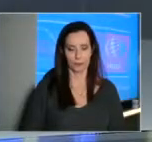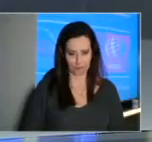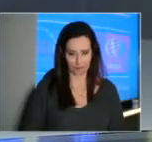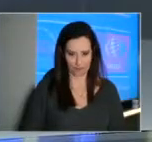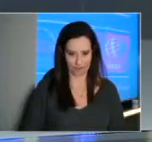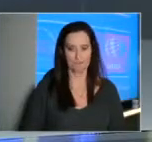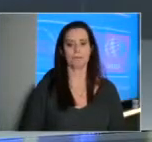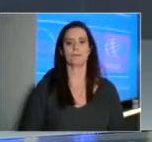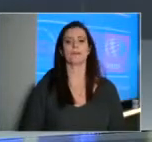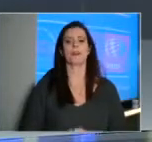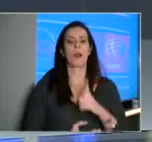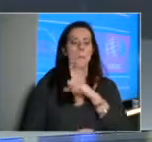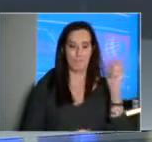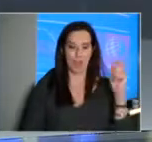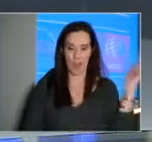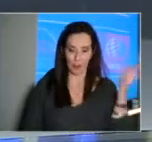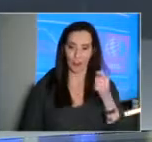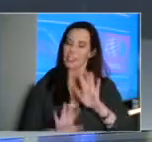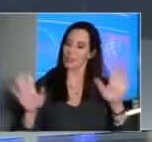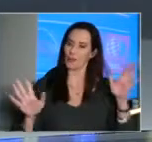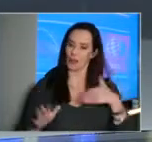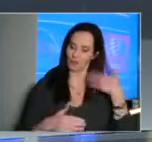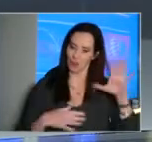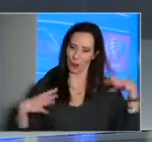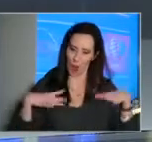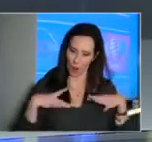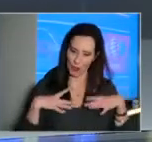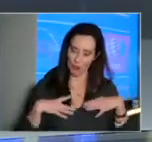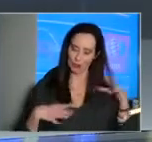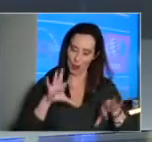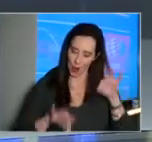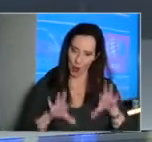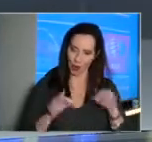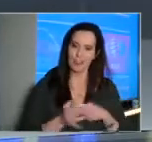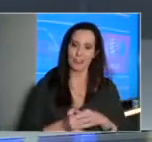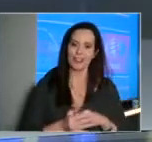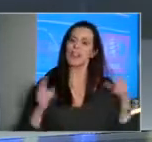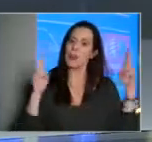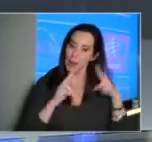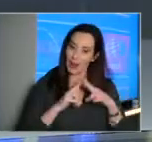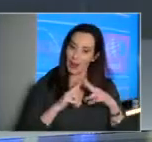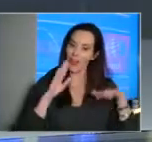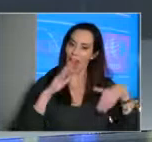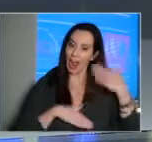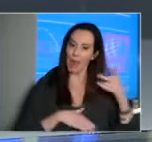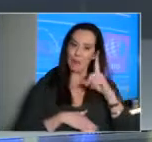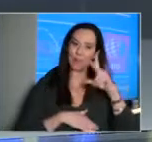ציון 100 לרוג'ר פדרר, וזהו, אנחנו יוצאים לחופשת קלפיות, חופשת בחירות. ניפגש אחרי